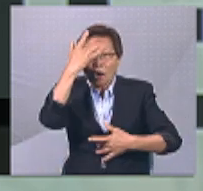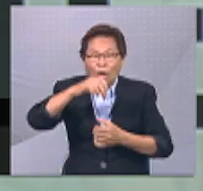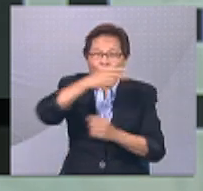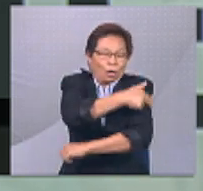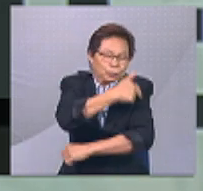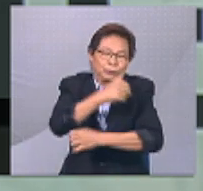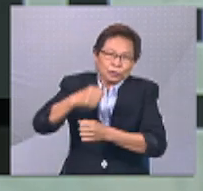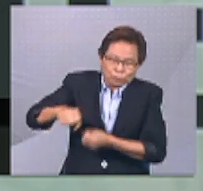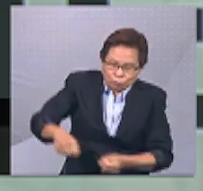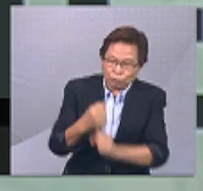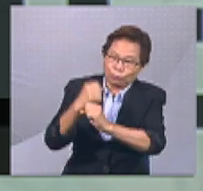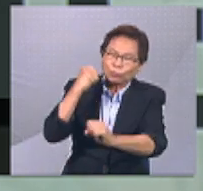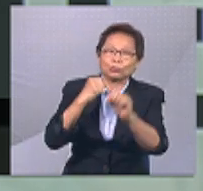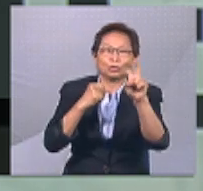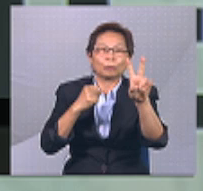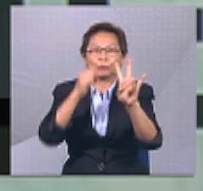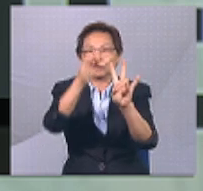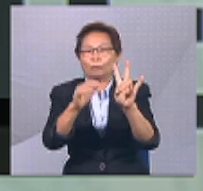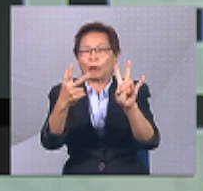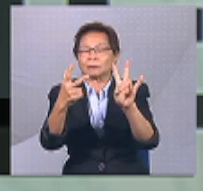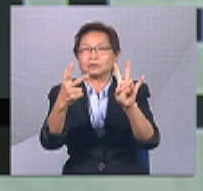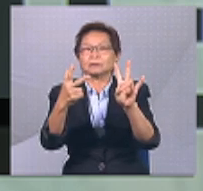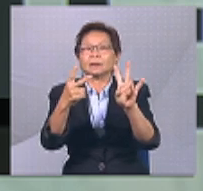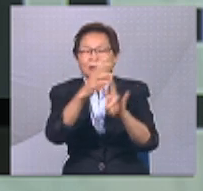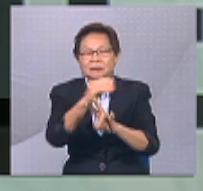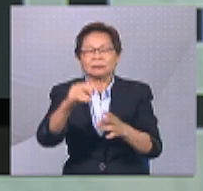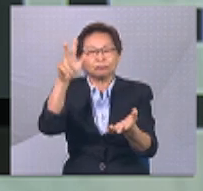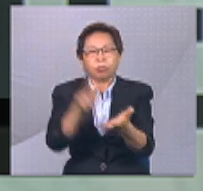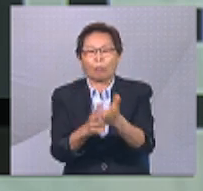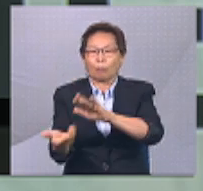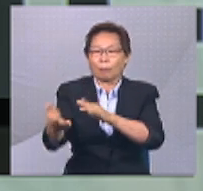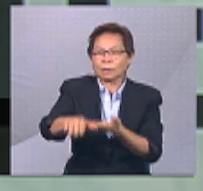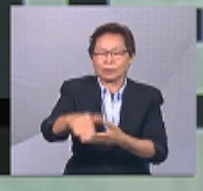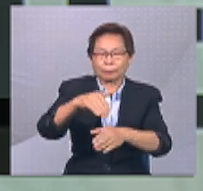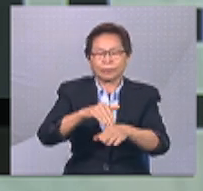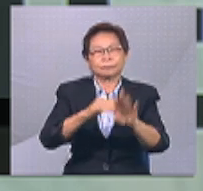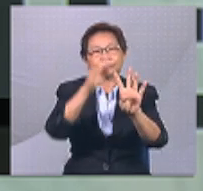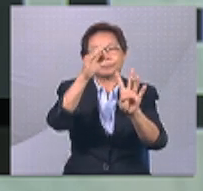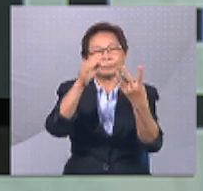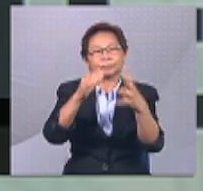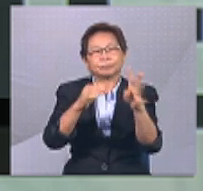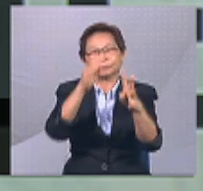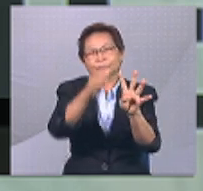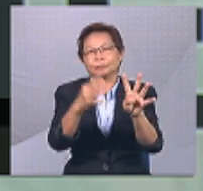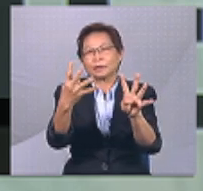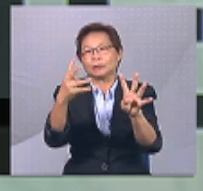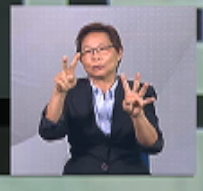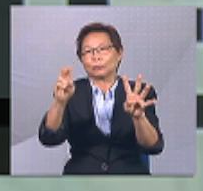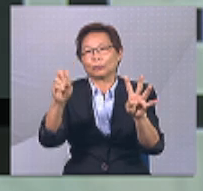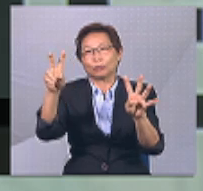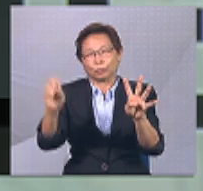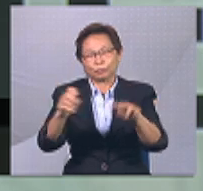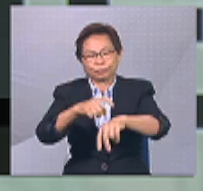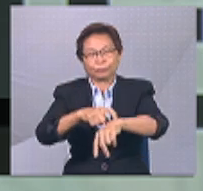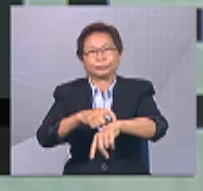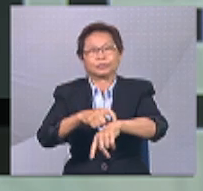Selangor pada 27 Mac 2020 dan disahkan meninggal dunia pada 14 April 2020